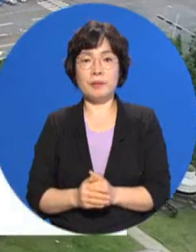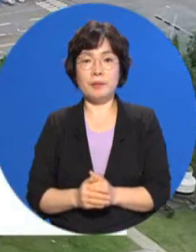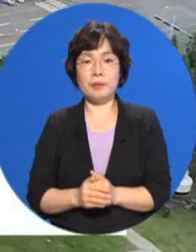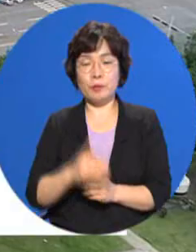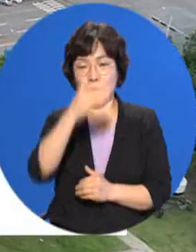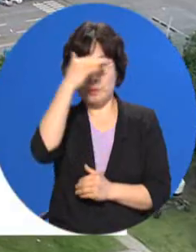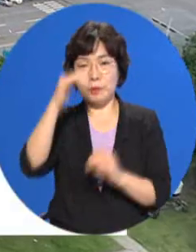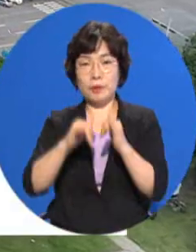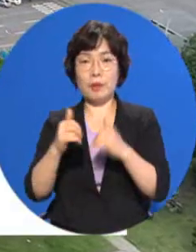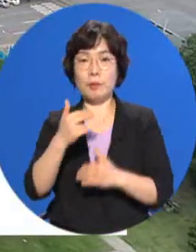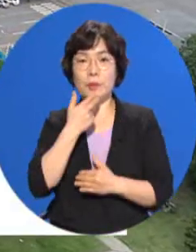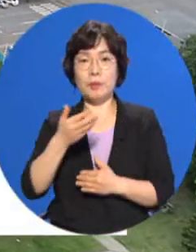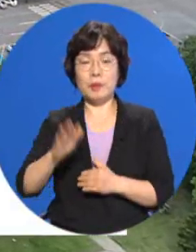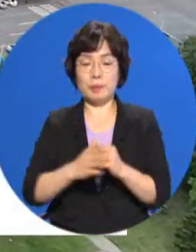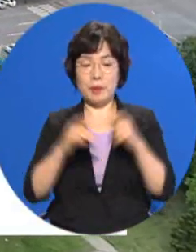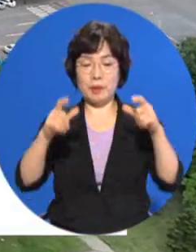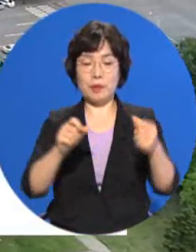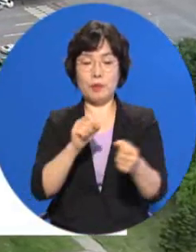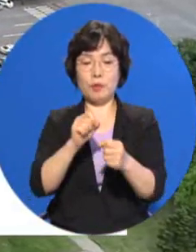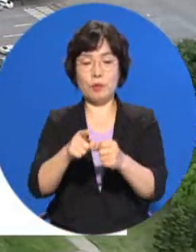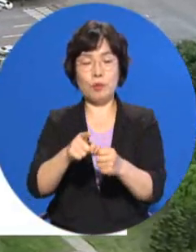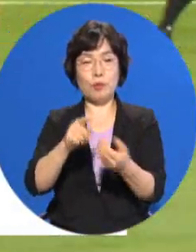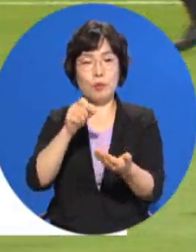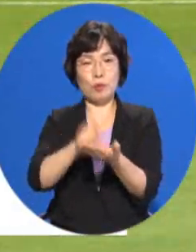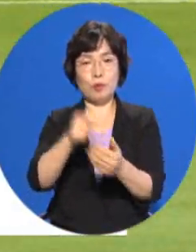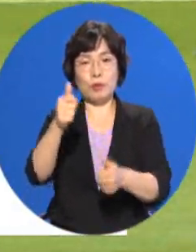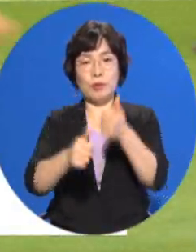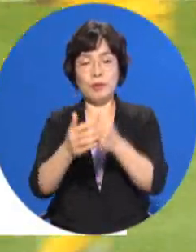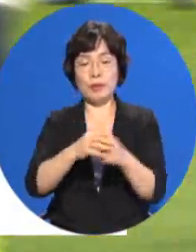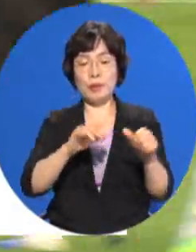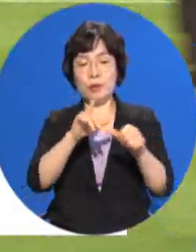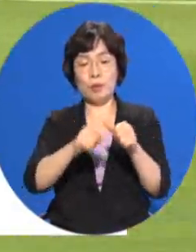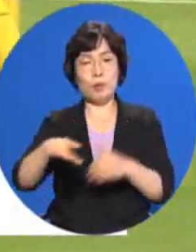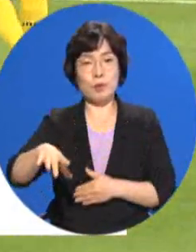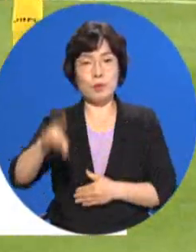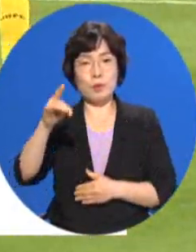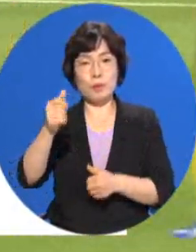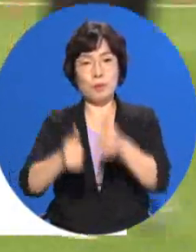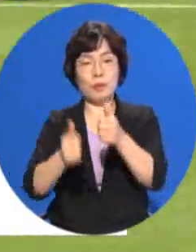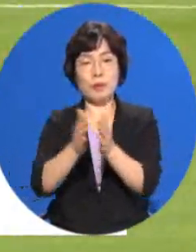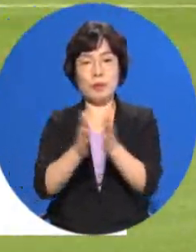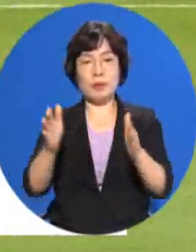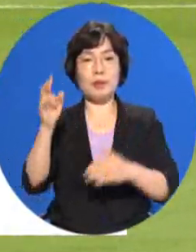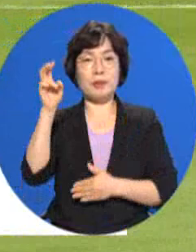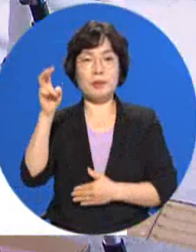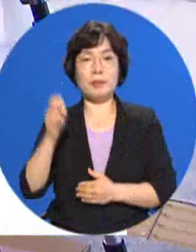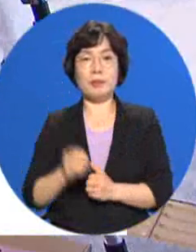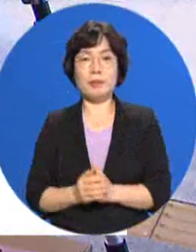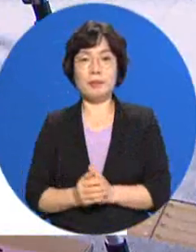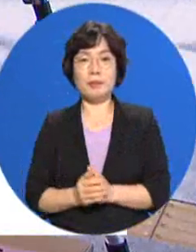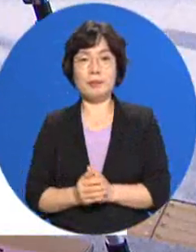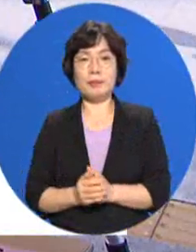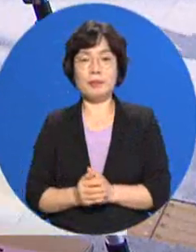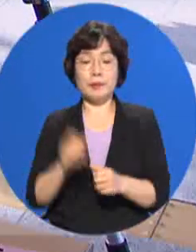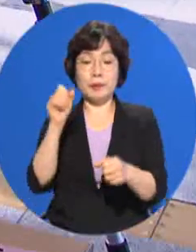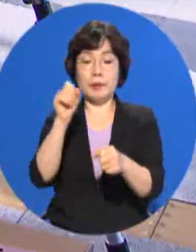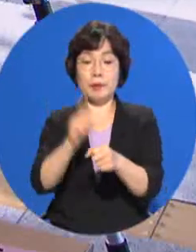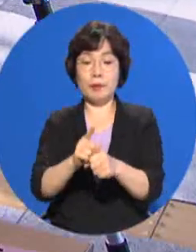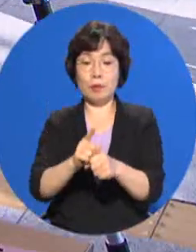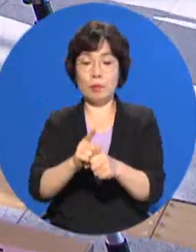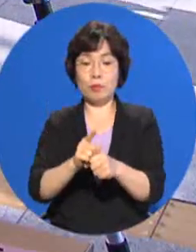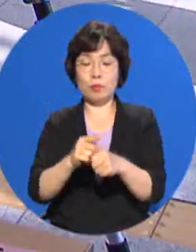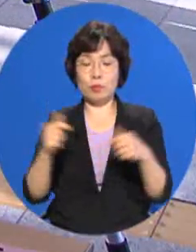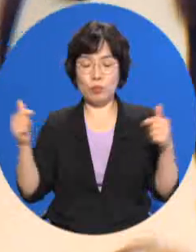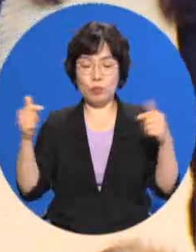무관중 형식이긴 하지만 지역 프로축구 구단의 경기도 다음 달 초쯤 시작될 가능성이 높습니다. 하지만 벌써부터